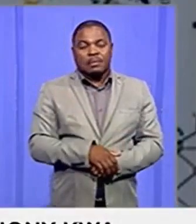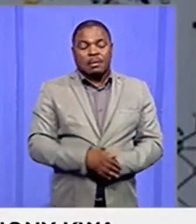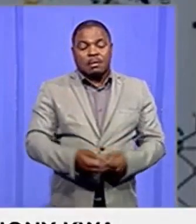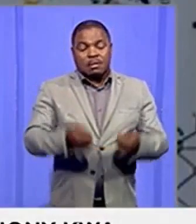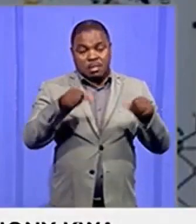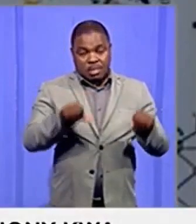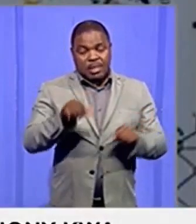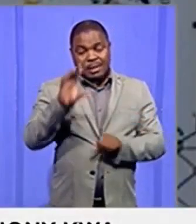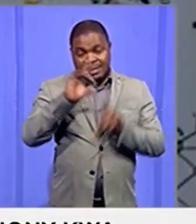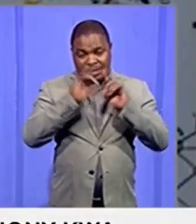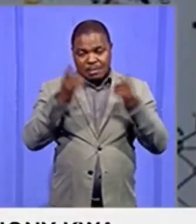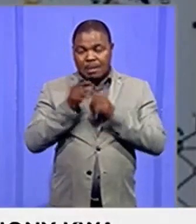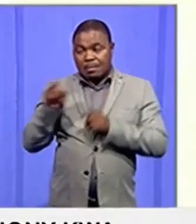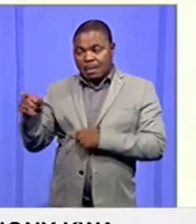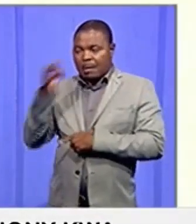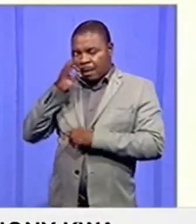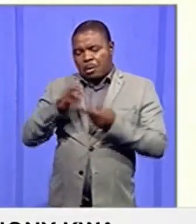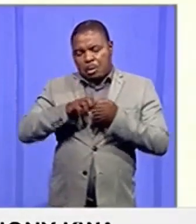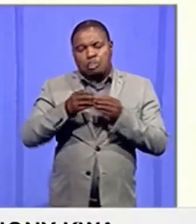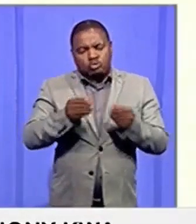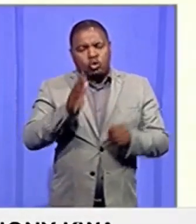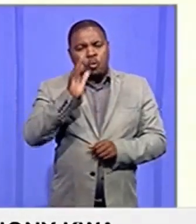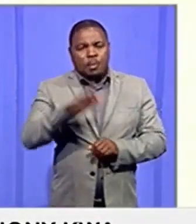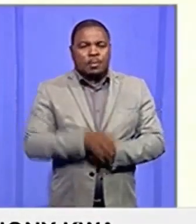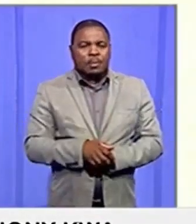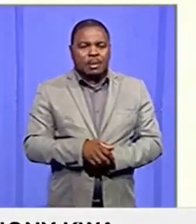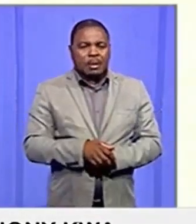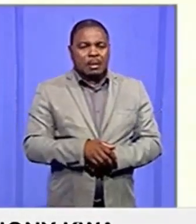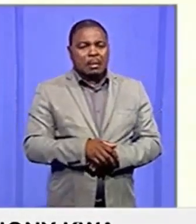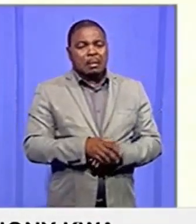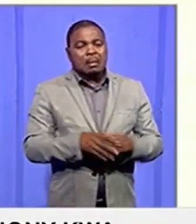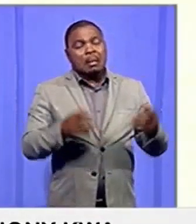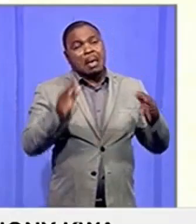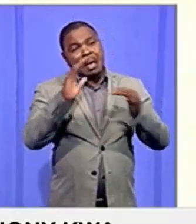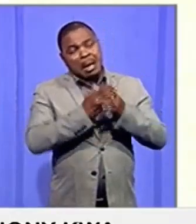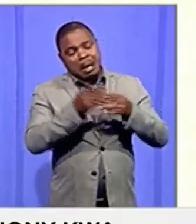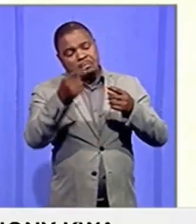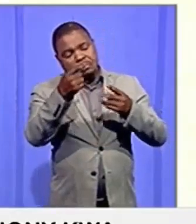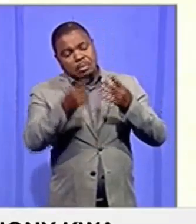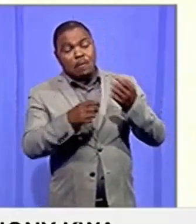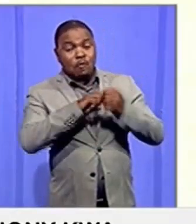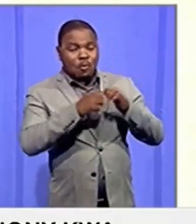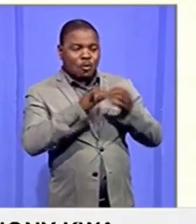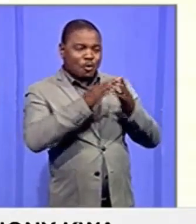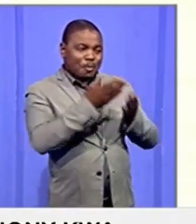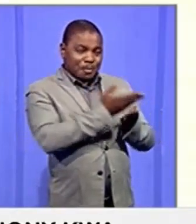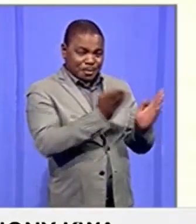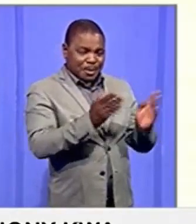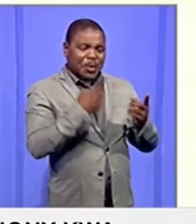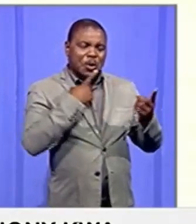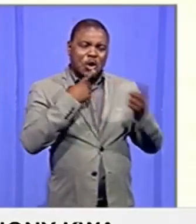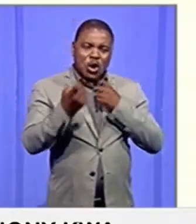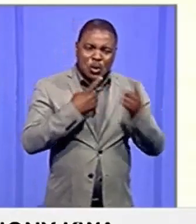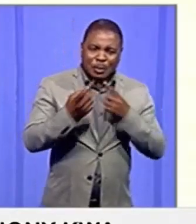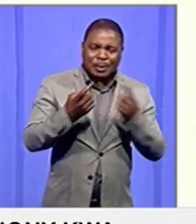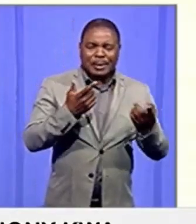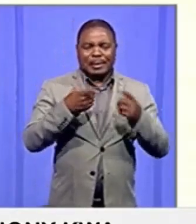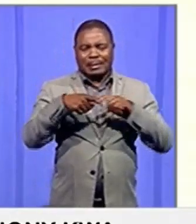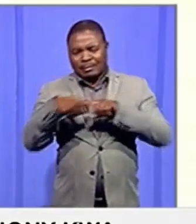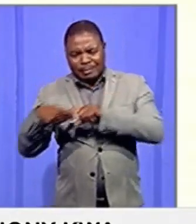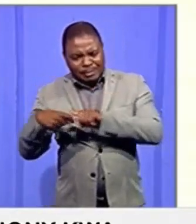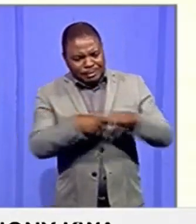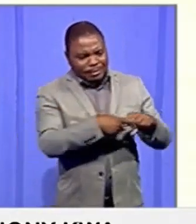le re le tlatla ka tharollo. Dikgetsi tse leng gore di ka tswa di tswa mo setšhabeng sa rona ba ngongware ga gore di mobile ga